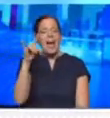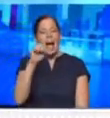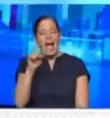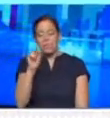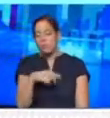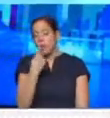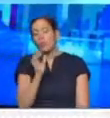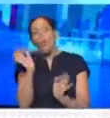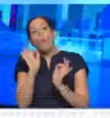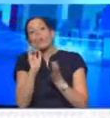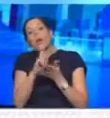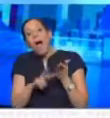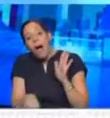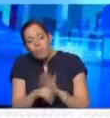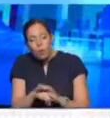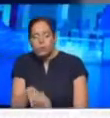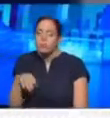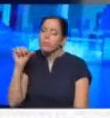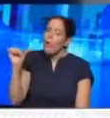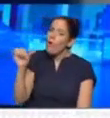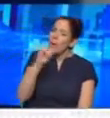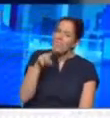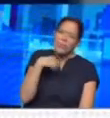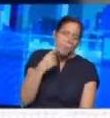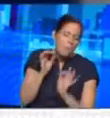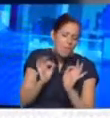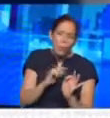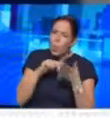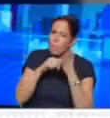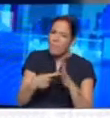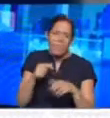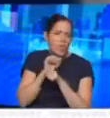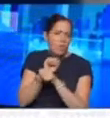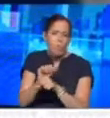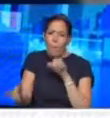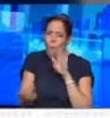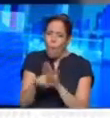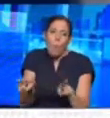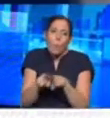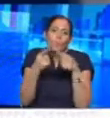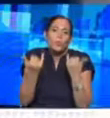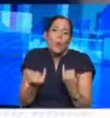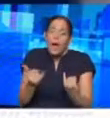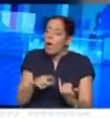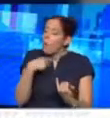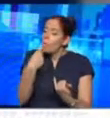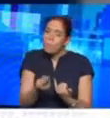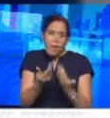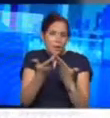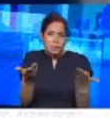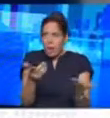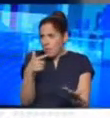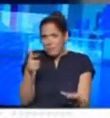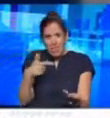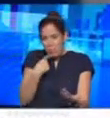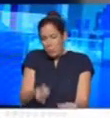לא צריך למהר. לא, אורן חזן אומר בפירוש שהוא לא מתכוון לתמוך בחוק במתכונתו הנוכחית, הוא אומר את זה למצלמות, יש כמה